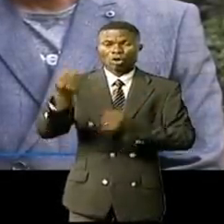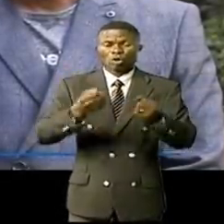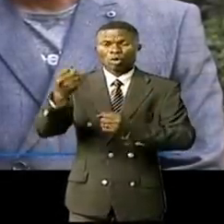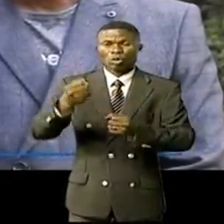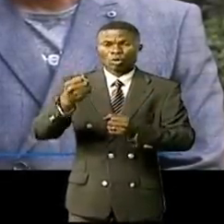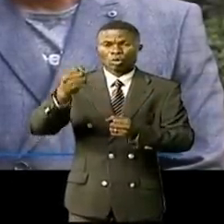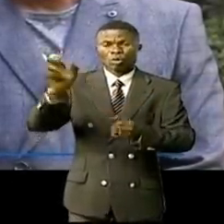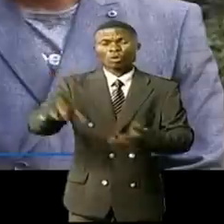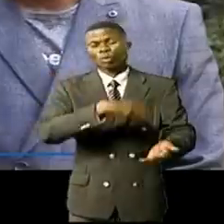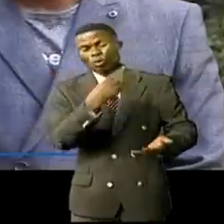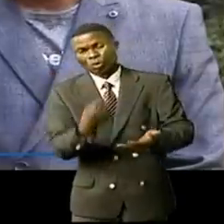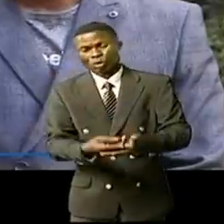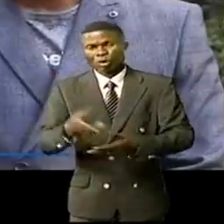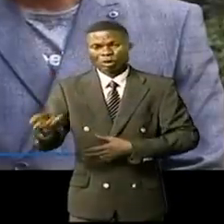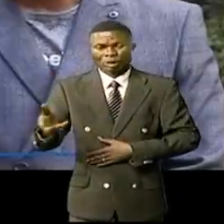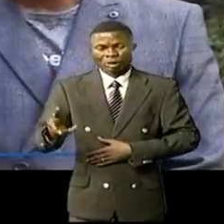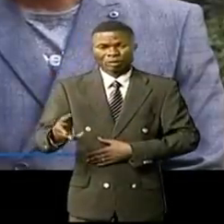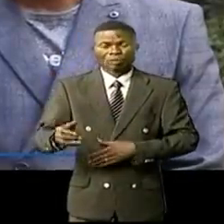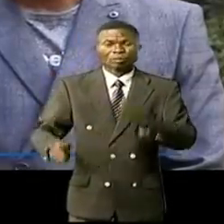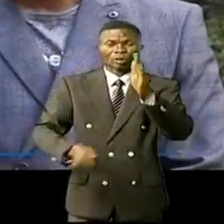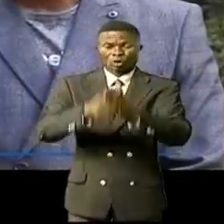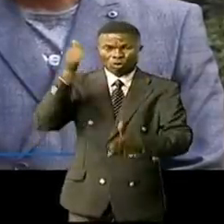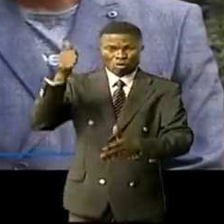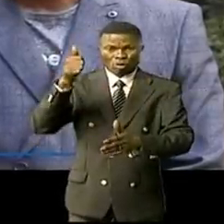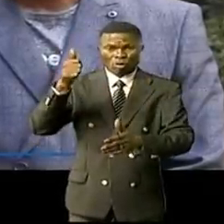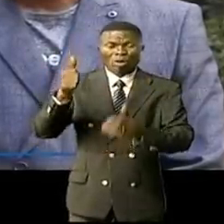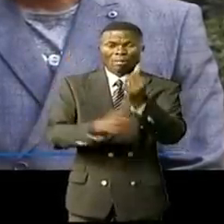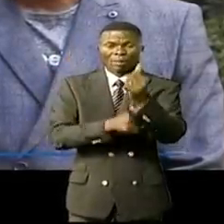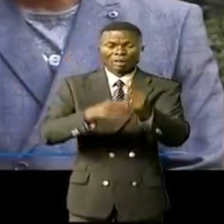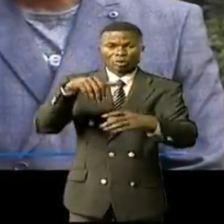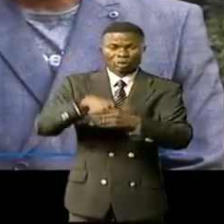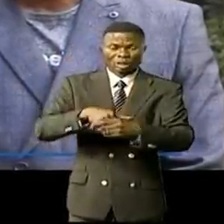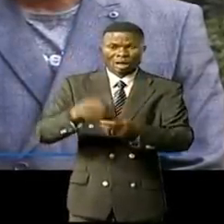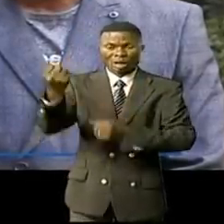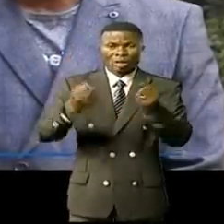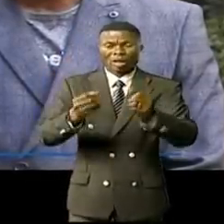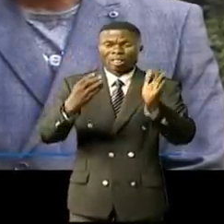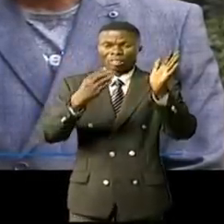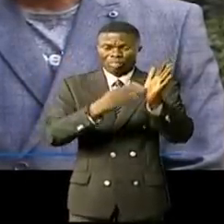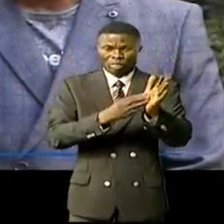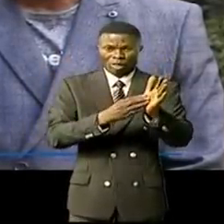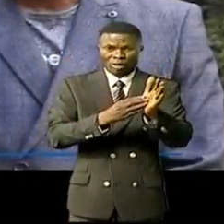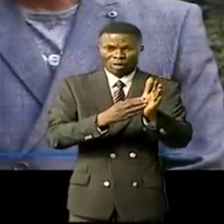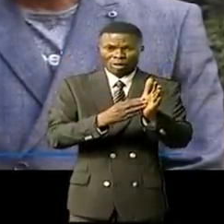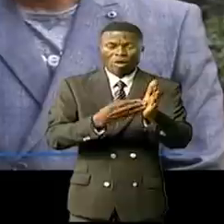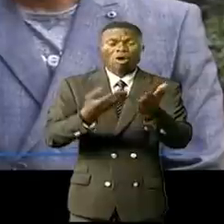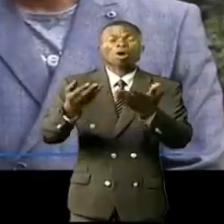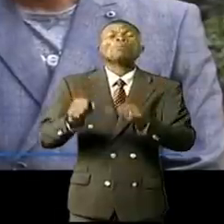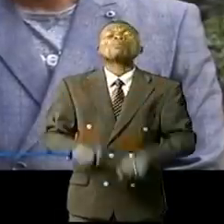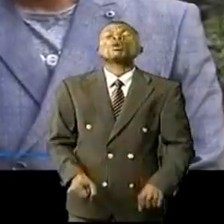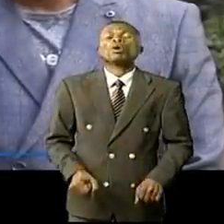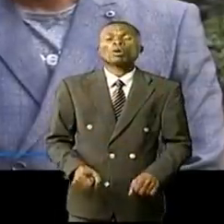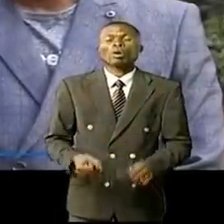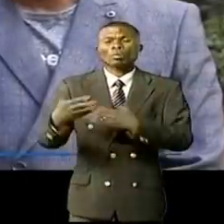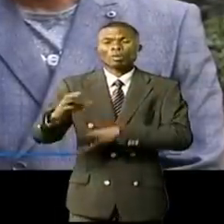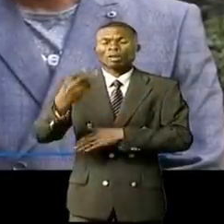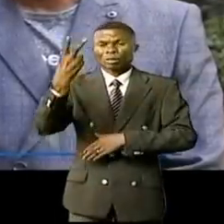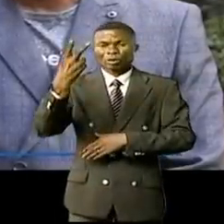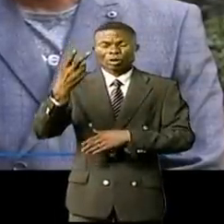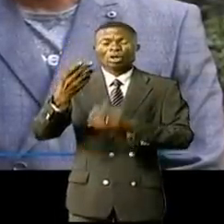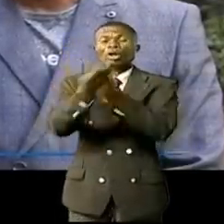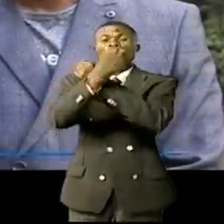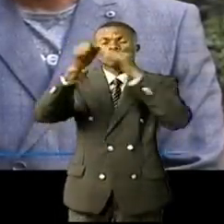des rescapés. Parmi les 11 compatriotes, 9 sont décédés. Parmi les 2